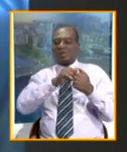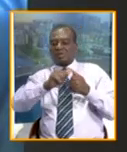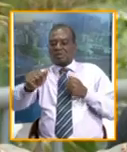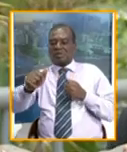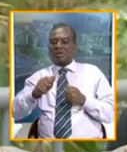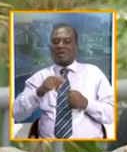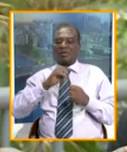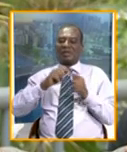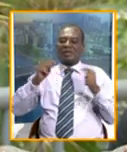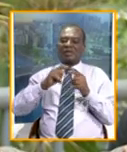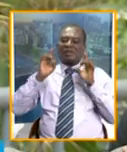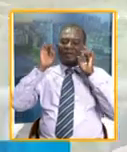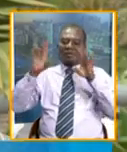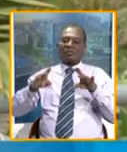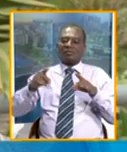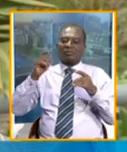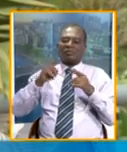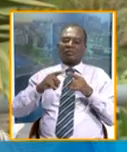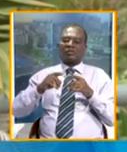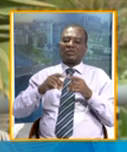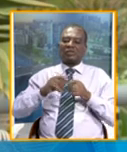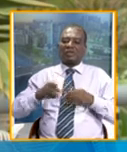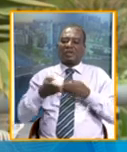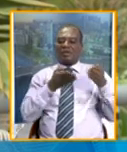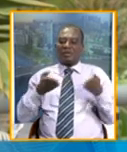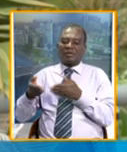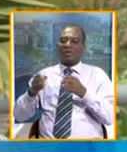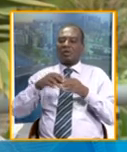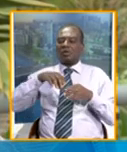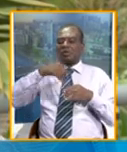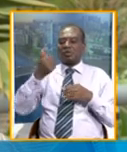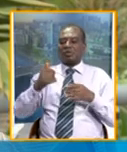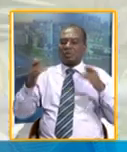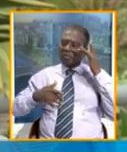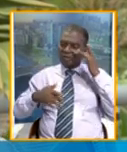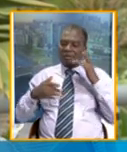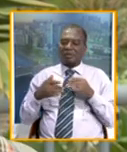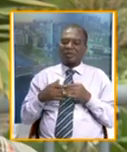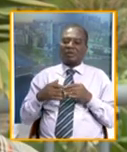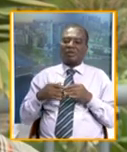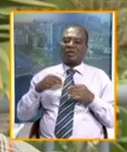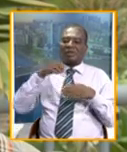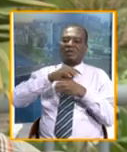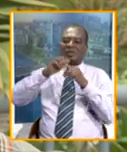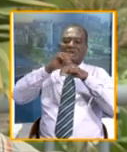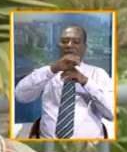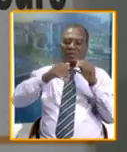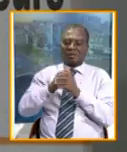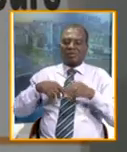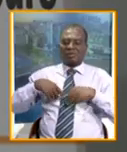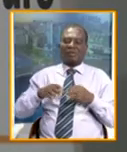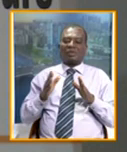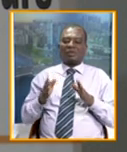parce qu'elles sont très dangereuses, que ça produit du feu. Ça entraîne aussi d'autres maladies, même sur l'homme et tout ça. Donc, dans l'ensemble, si nous partons vraiment